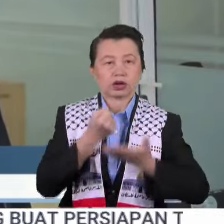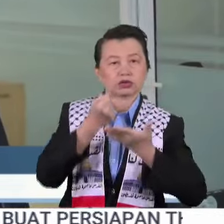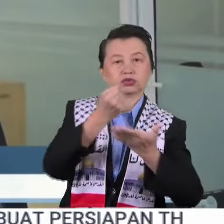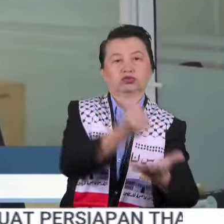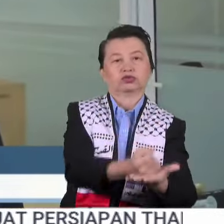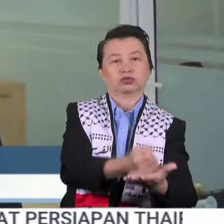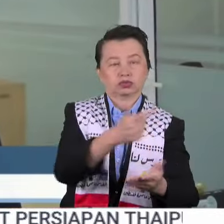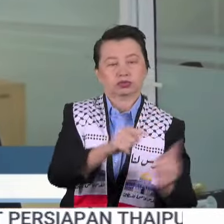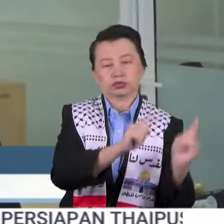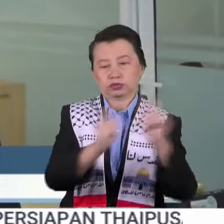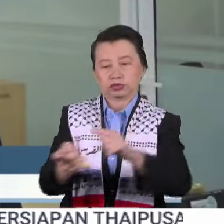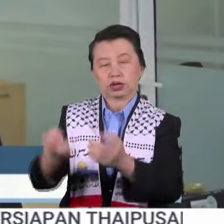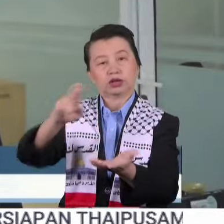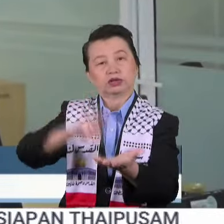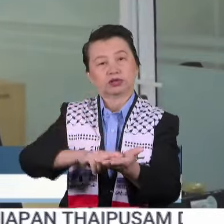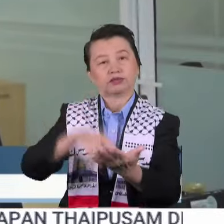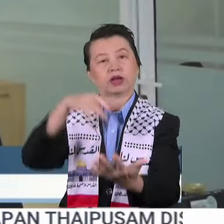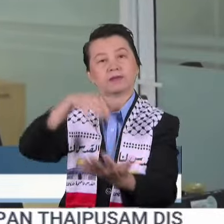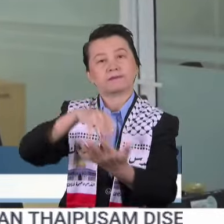telah menelan belanja